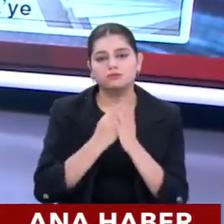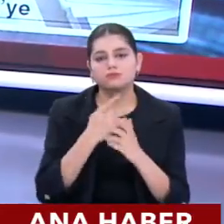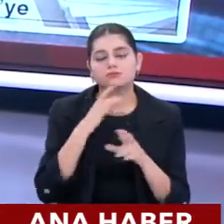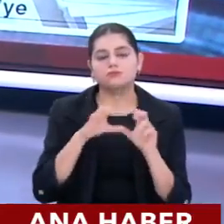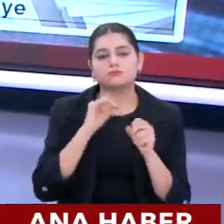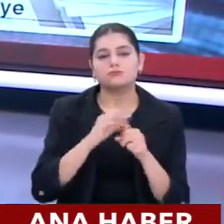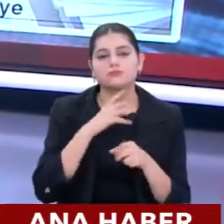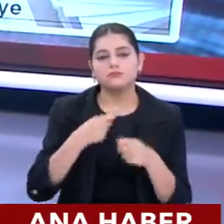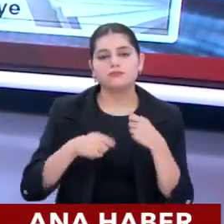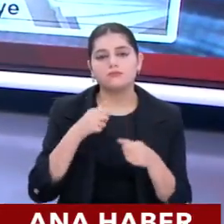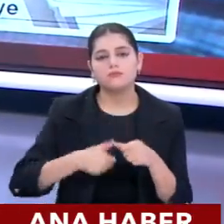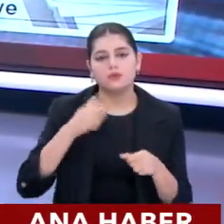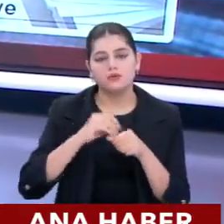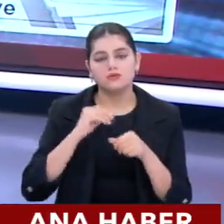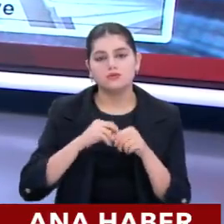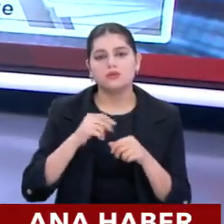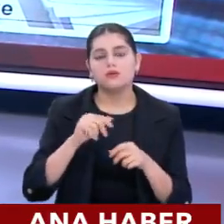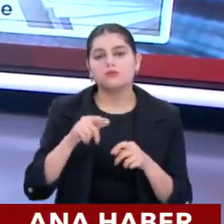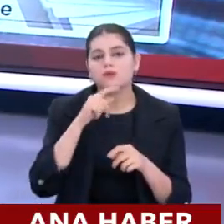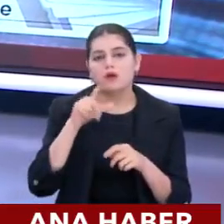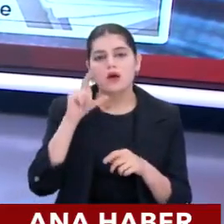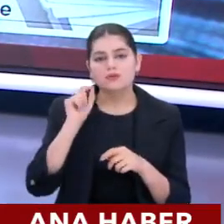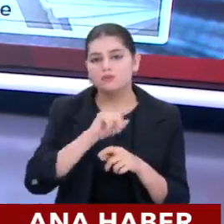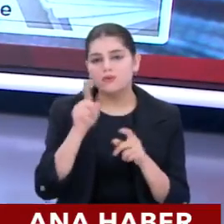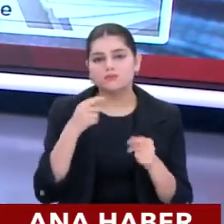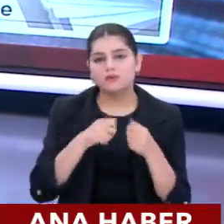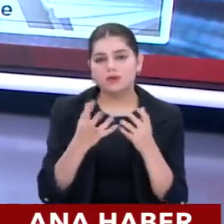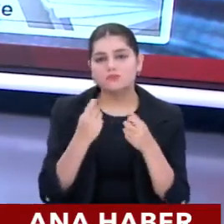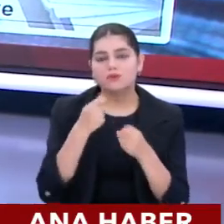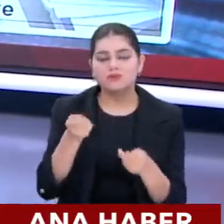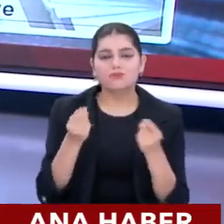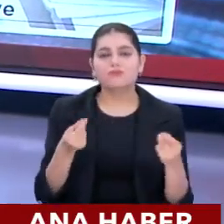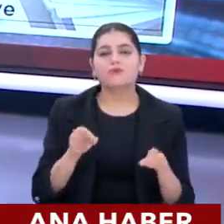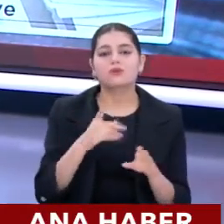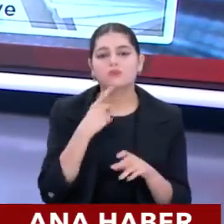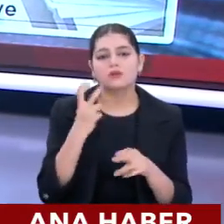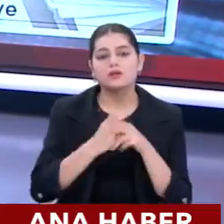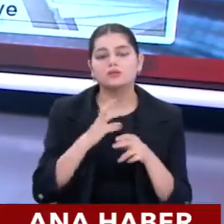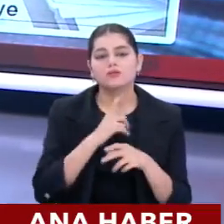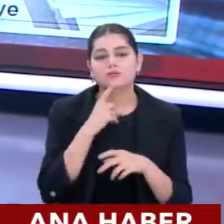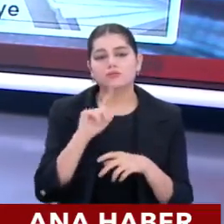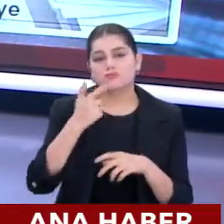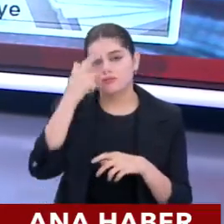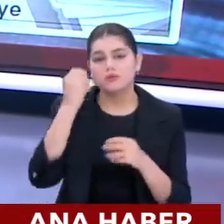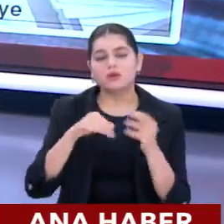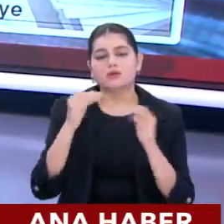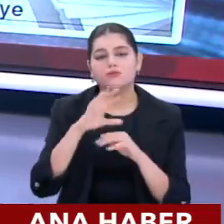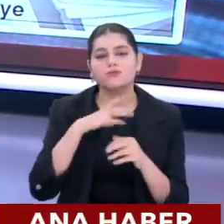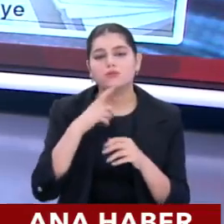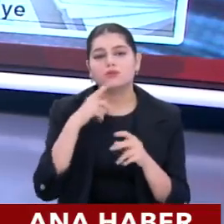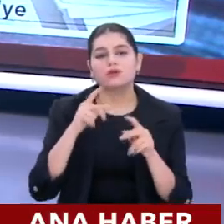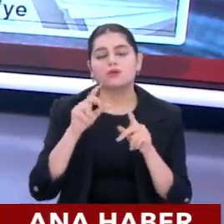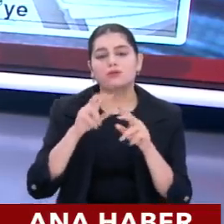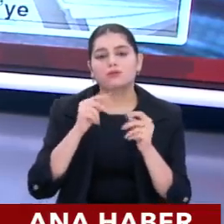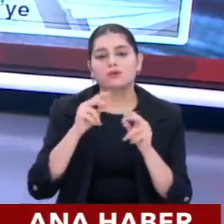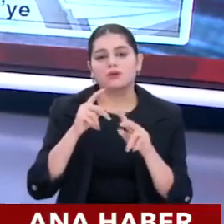tuttuğunda hareket ediyor banka artık müşteriyi bir risk olarak görüyor politika faizi arttıkça mevduat faizde belli oranda artmıştır zaten mevduat